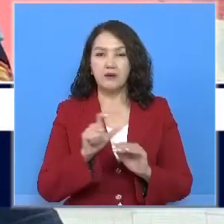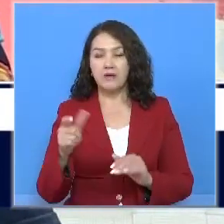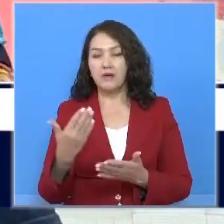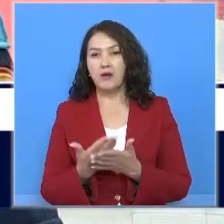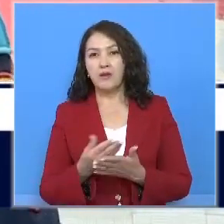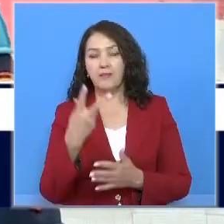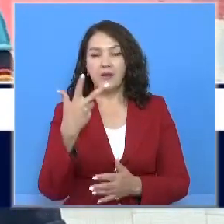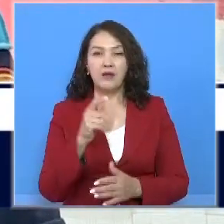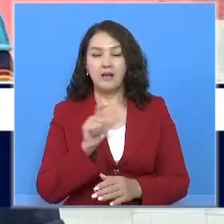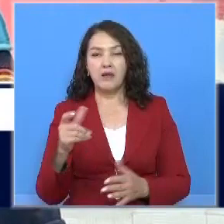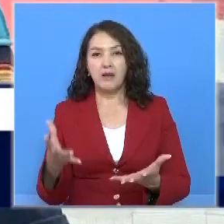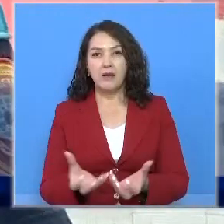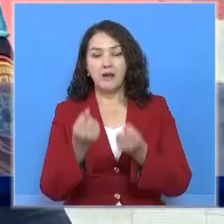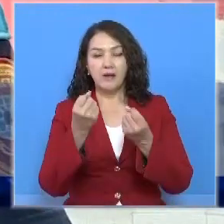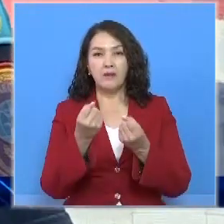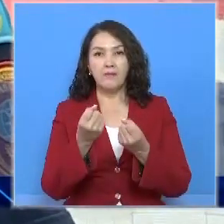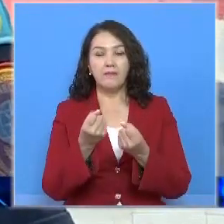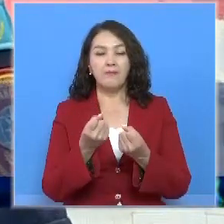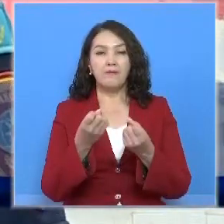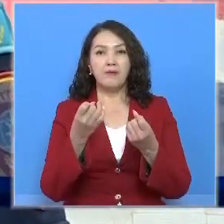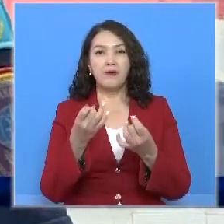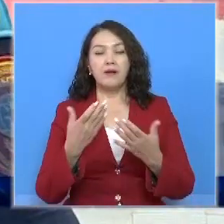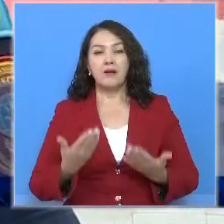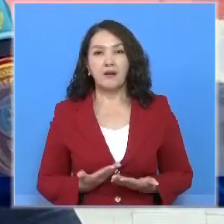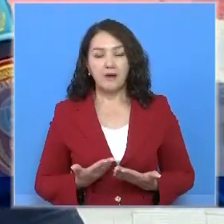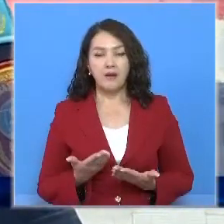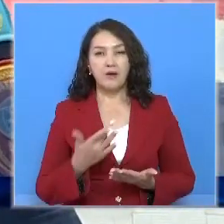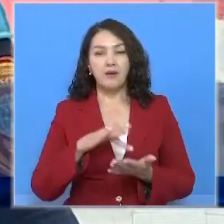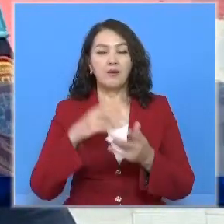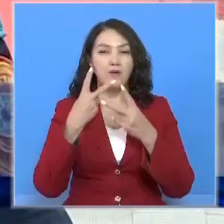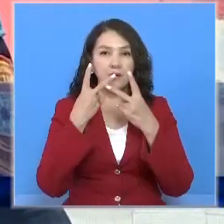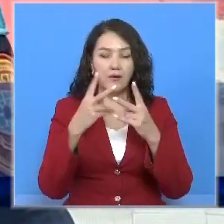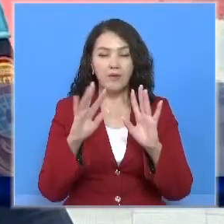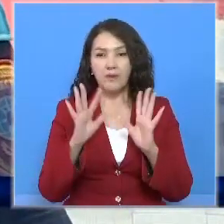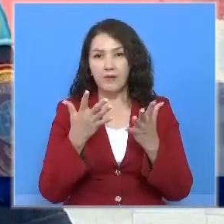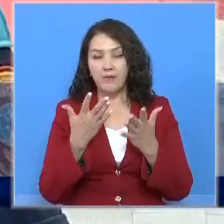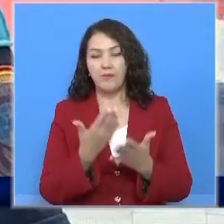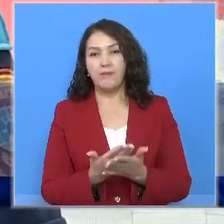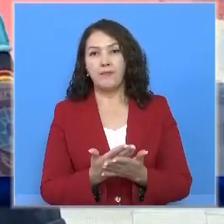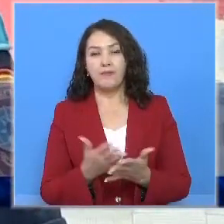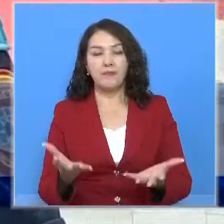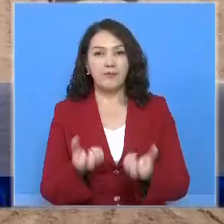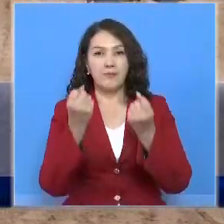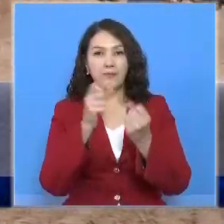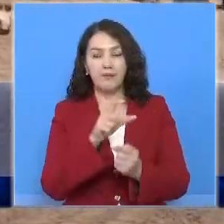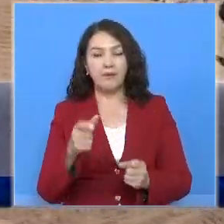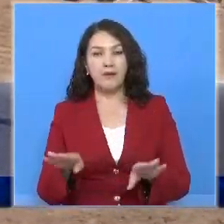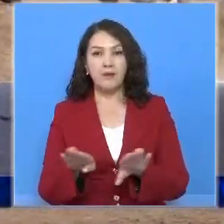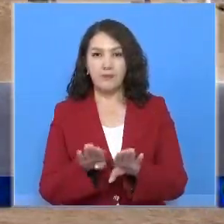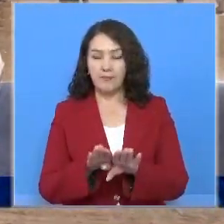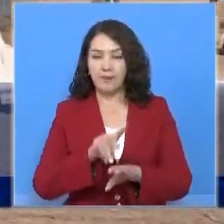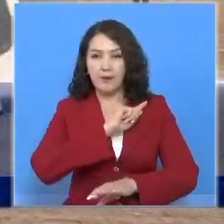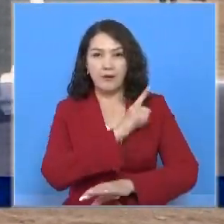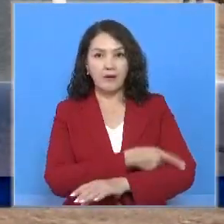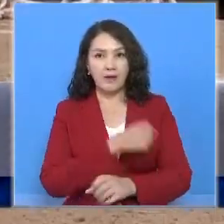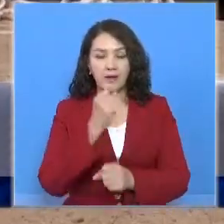человека, и 3 человека было спасено жителями, которые увидели данный случай и спасли людей. Кроме того,